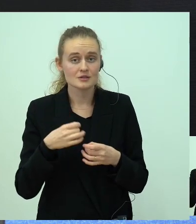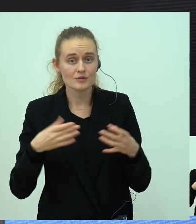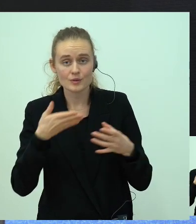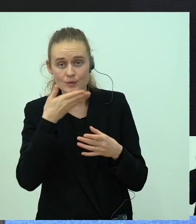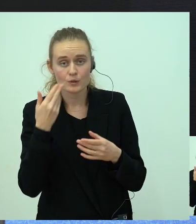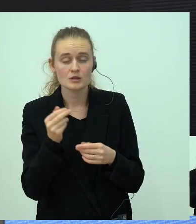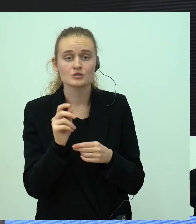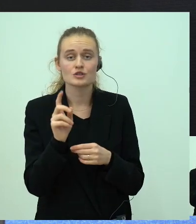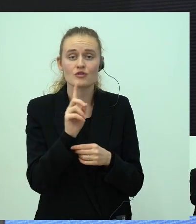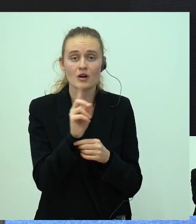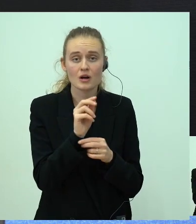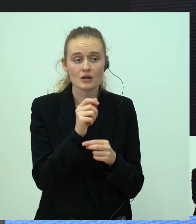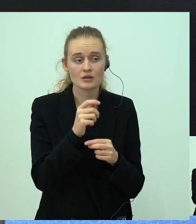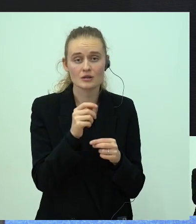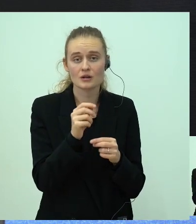žvakės.